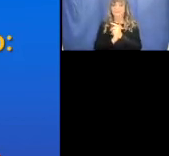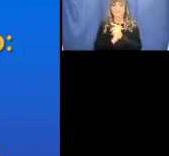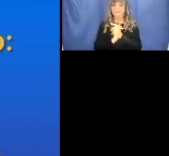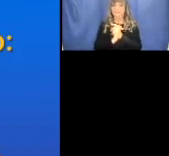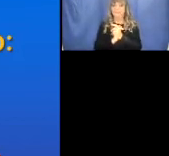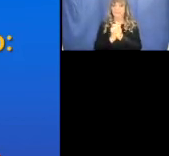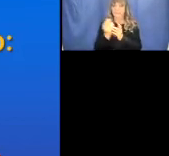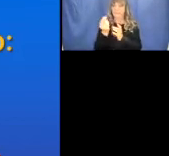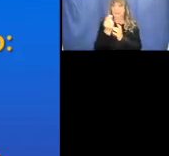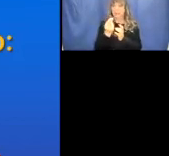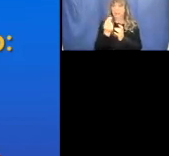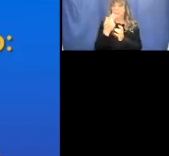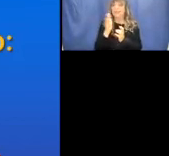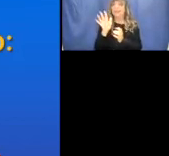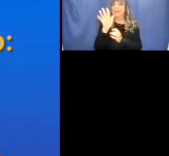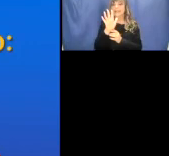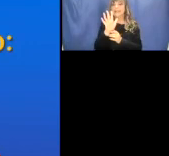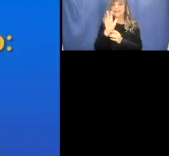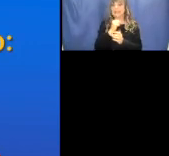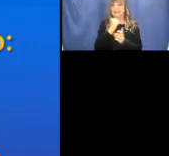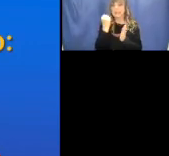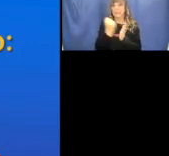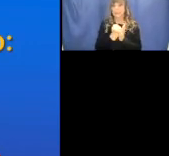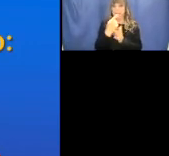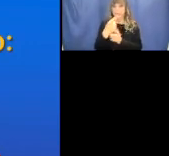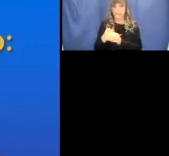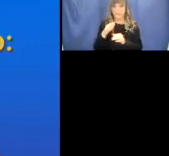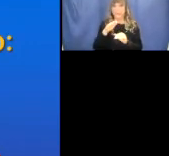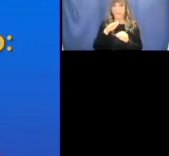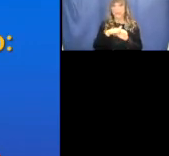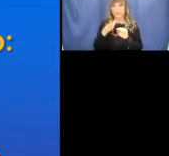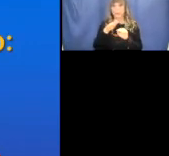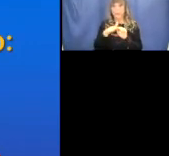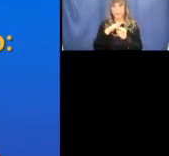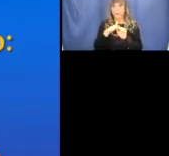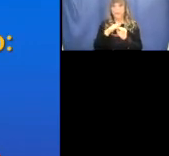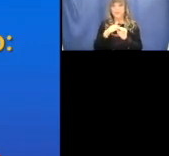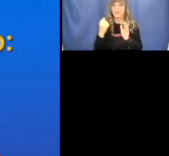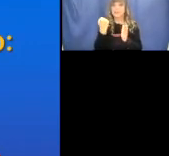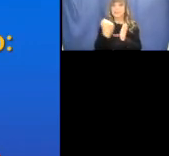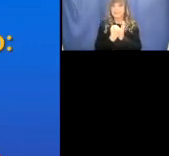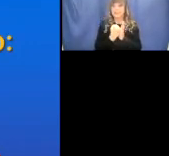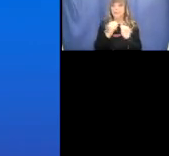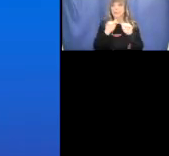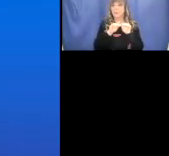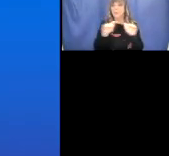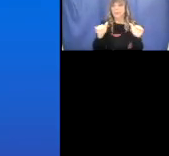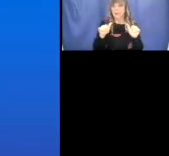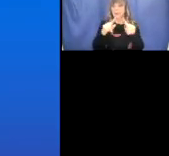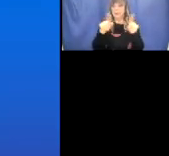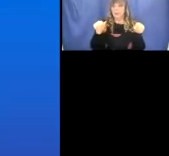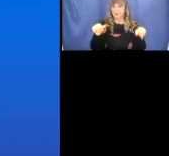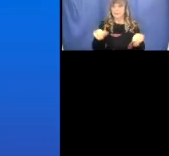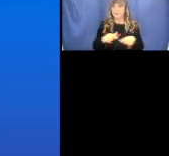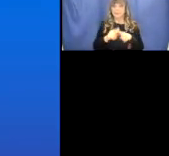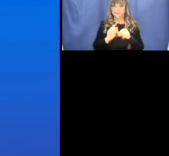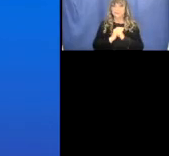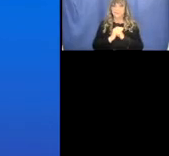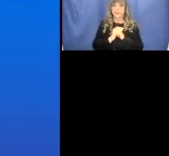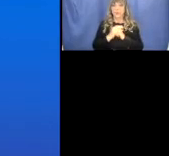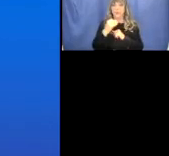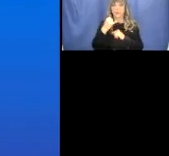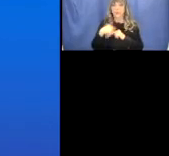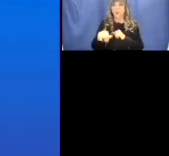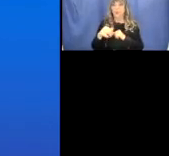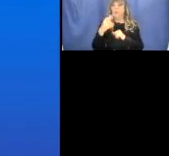simboleggiare questo questo tipo di simmetria si utilizza il simbolo di una piana l'ultimo tipo